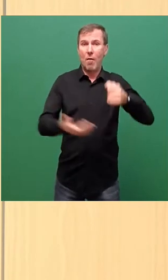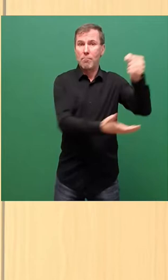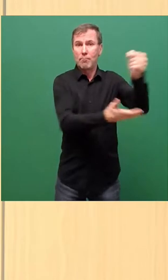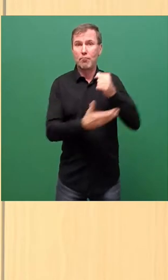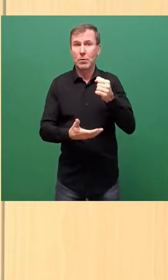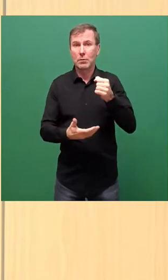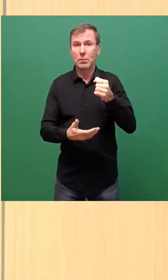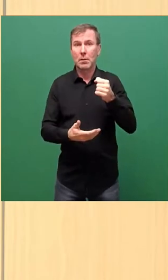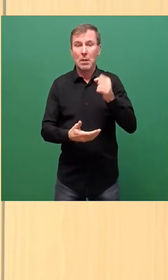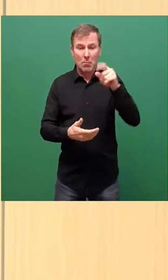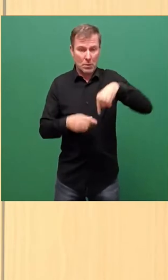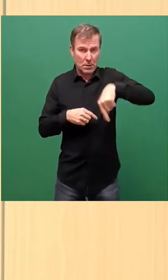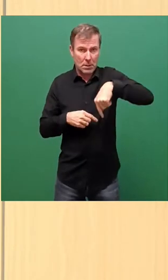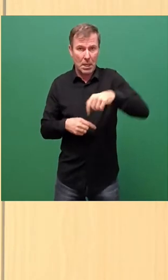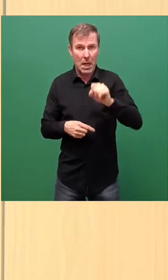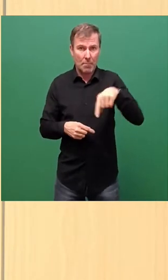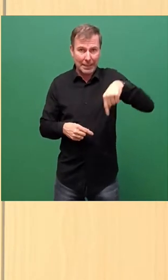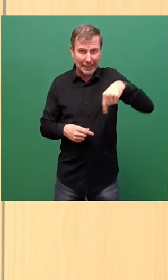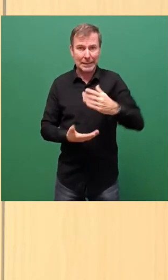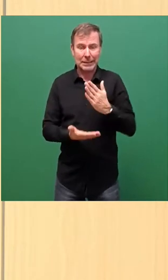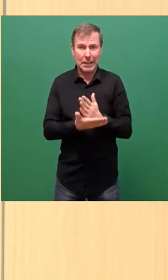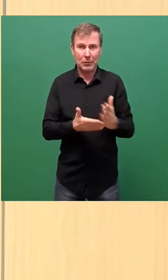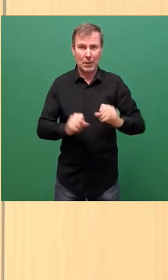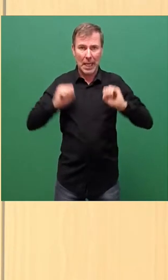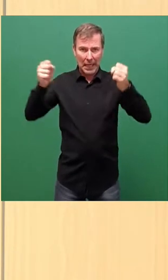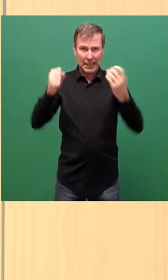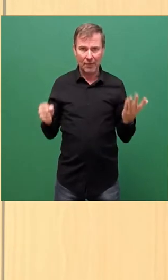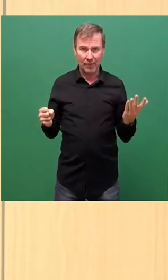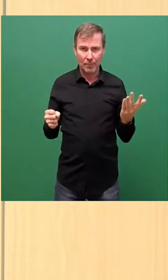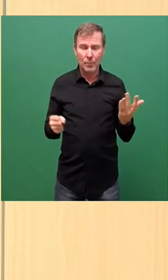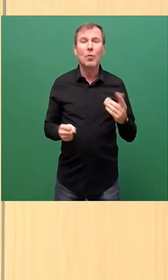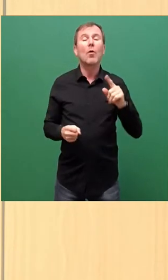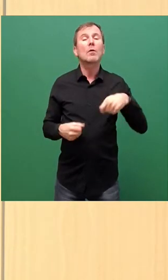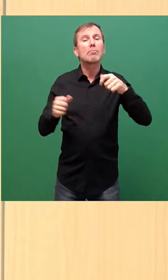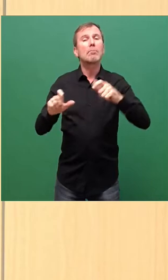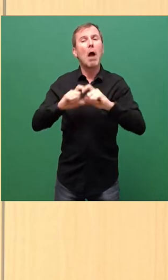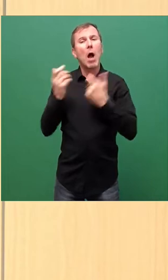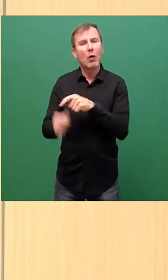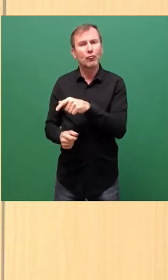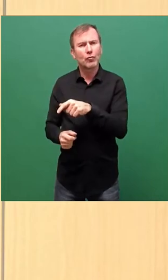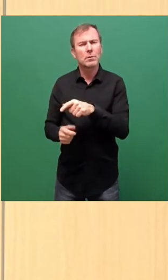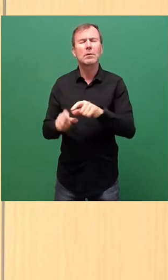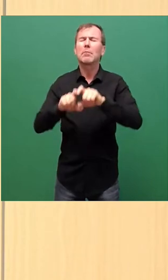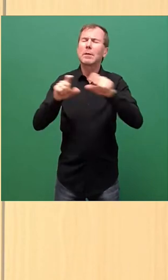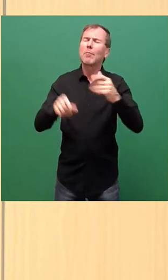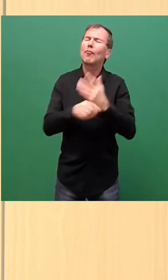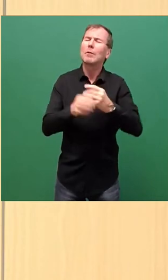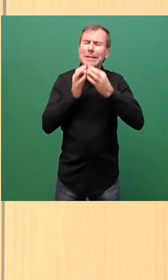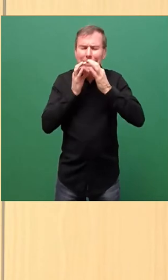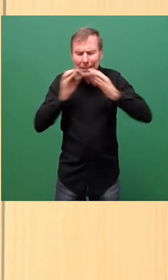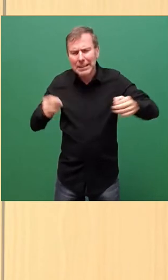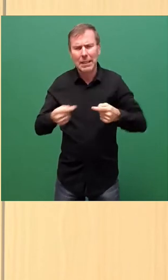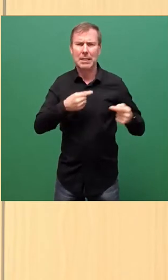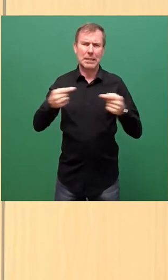müssen wir auch an dieser Stelle jetzt aktiv werden. Und ja, wir haben im Bauausschuss auch nochmal sehr umfangreich über die Thematik diskutiert und haben aus meiner Sicht eine